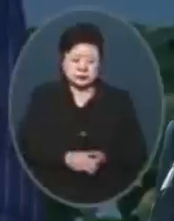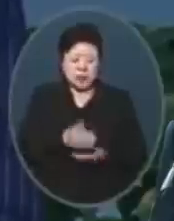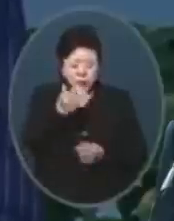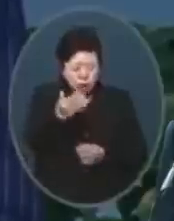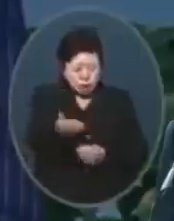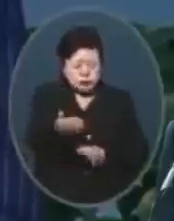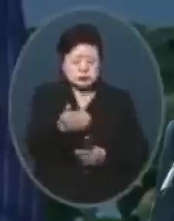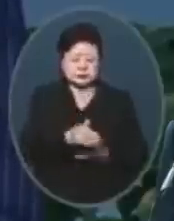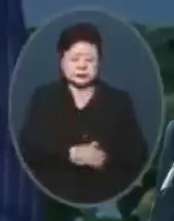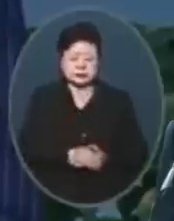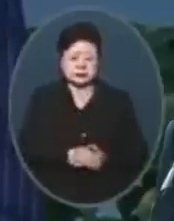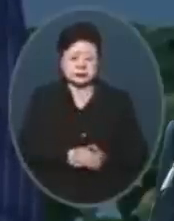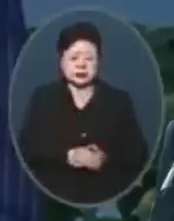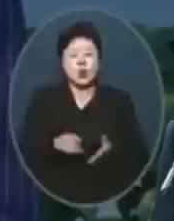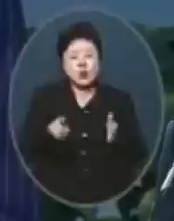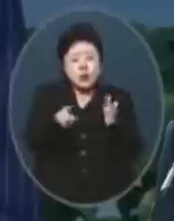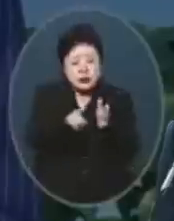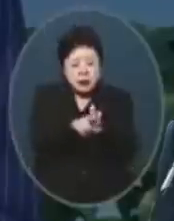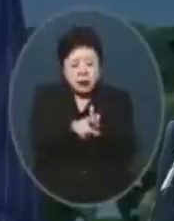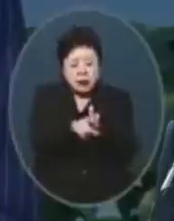여러분 위해서